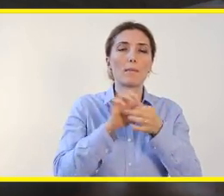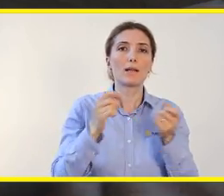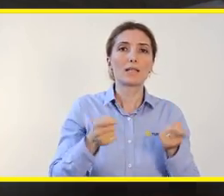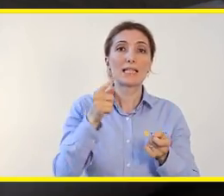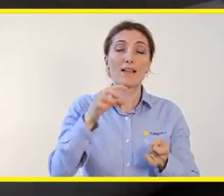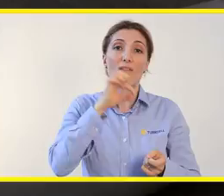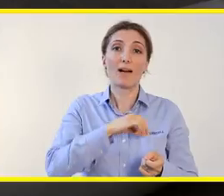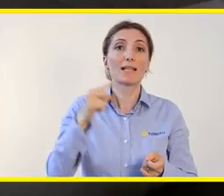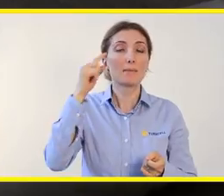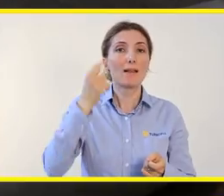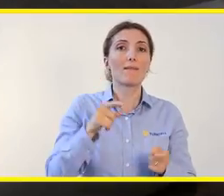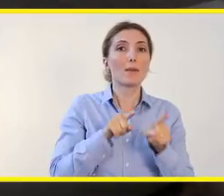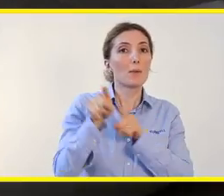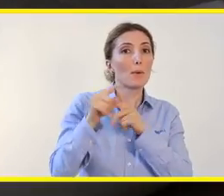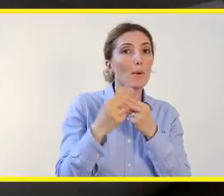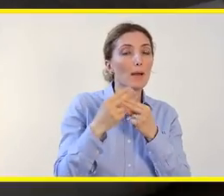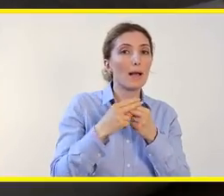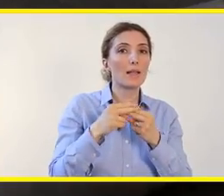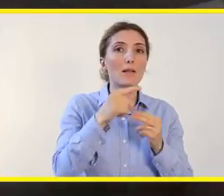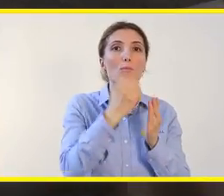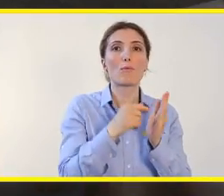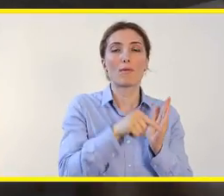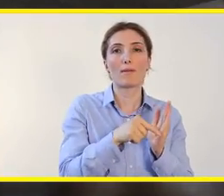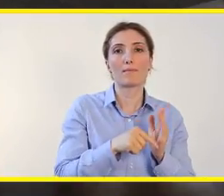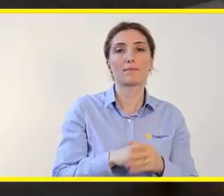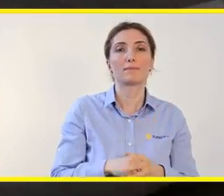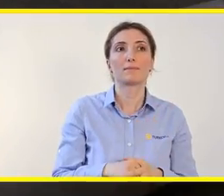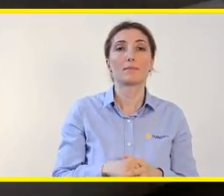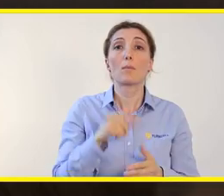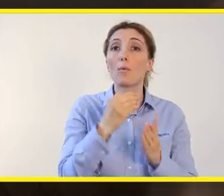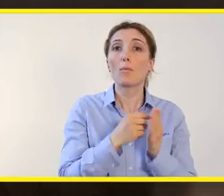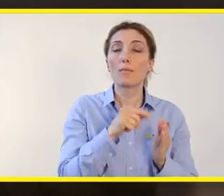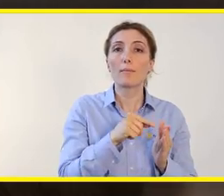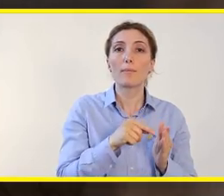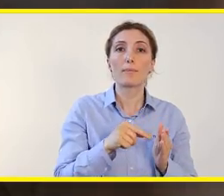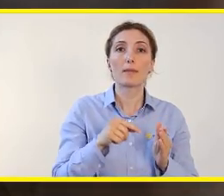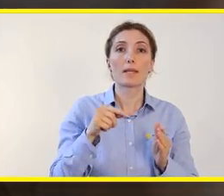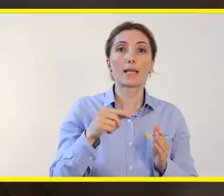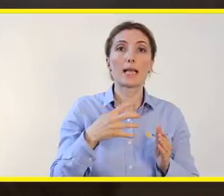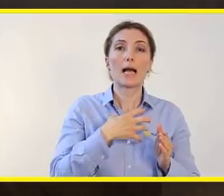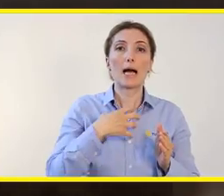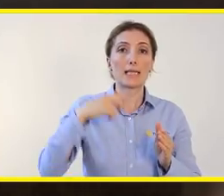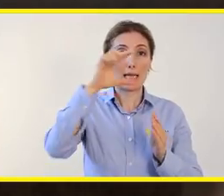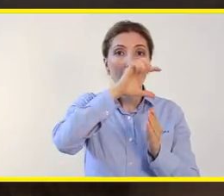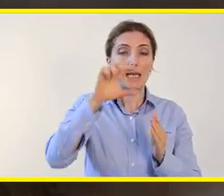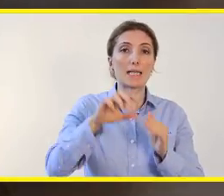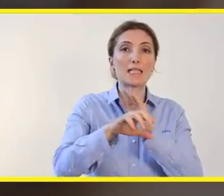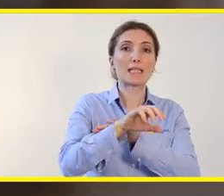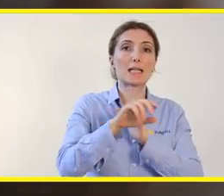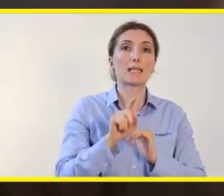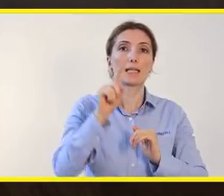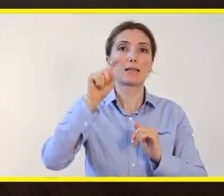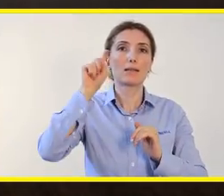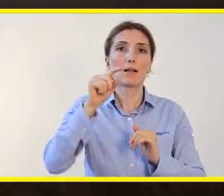faydalı bilgiler ve yönlendirmeler sunan bir widget'tır. Bu widget'a ana ekranınızın sağındaki ekranda